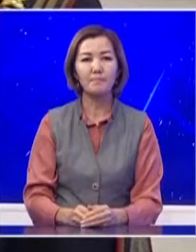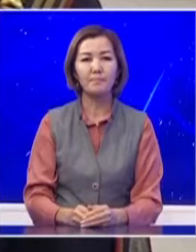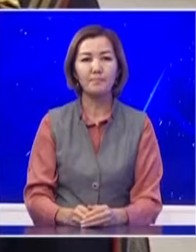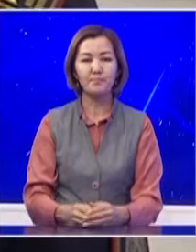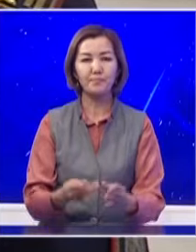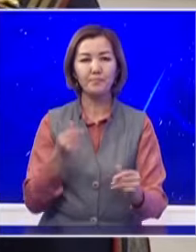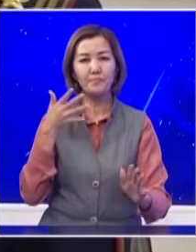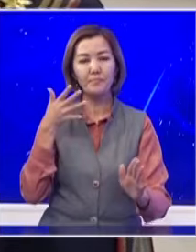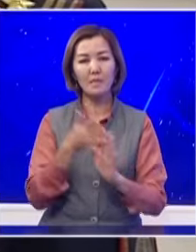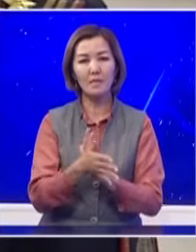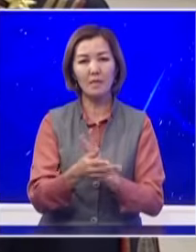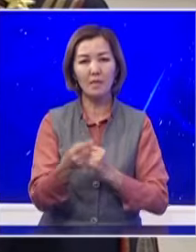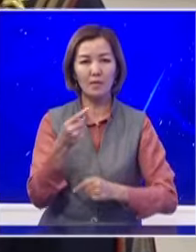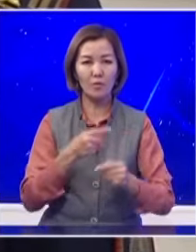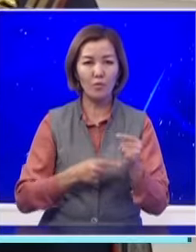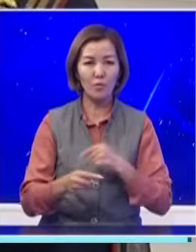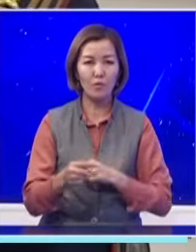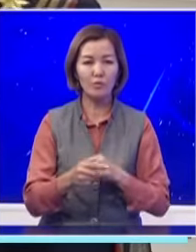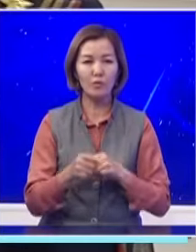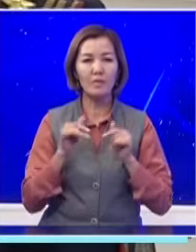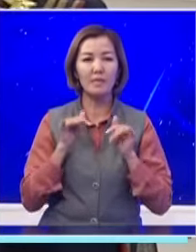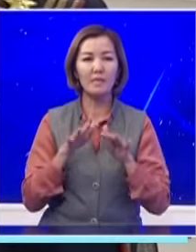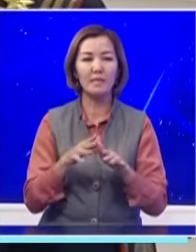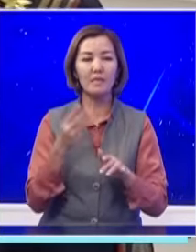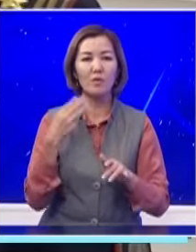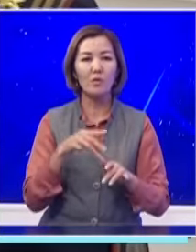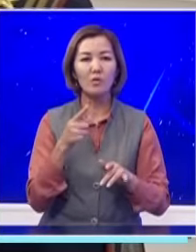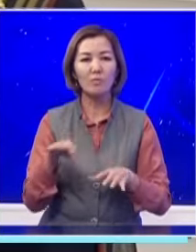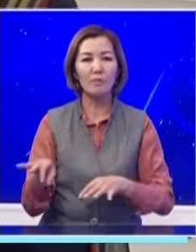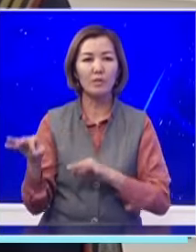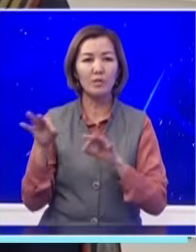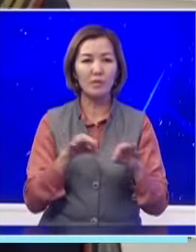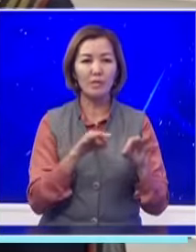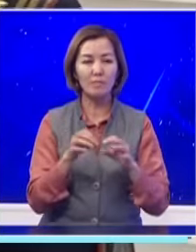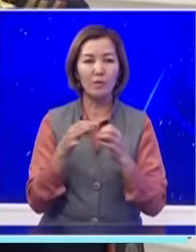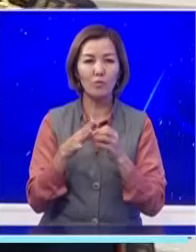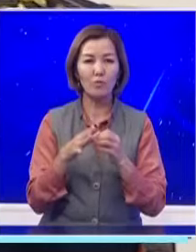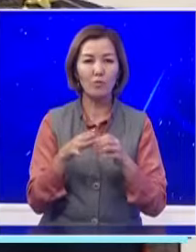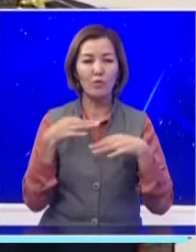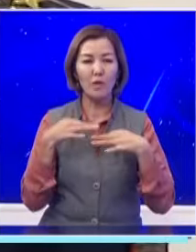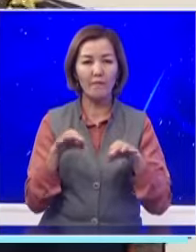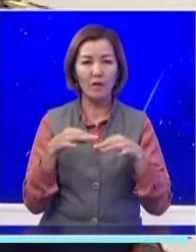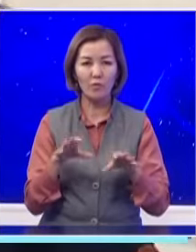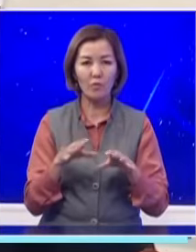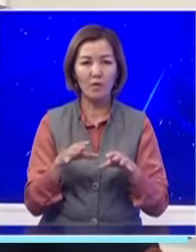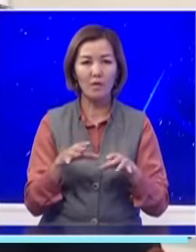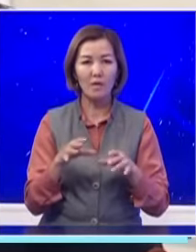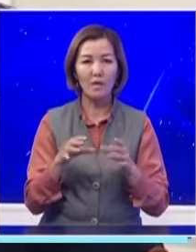Келтірілген залалды өтеу үшін іс кезінде 31 жылжымайтын мүлік, 14 автокөлік,